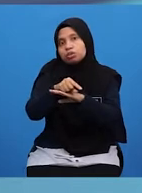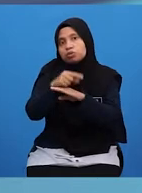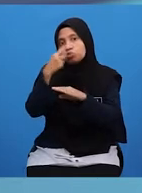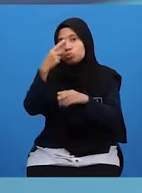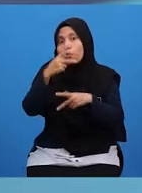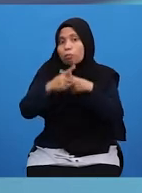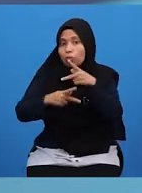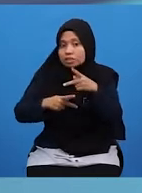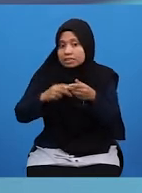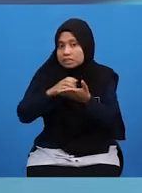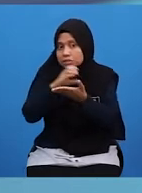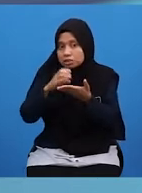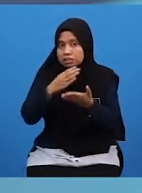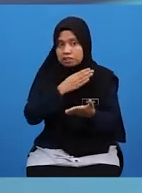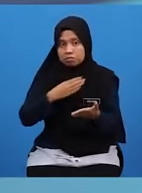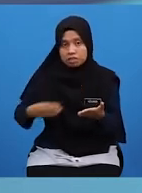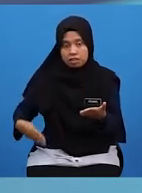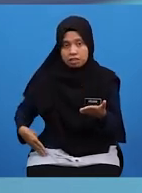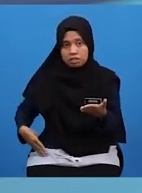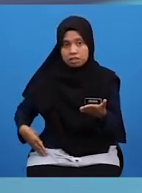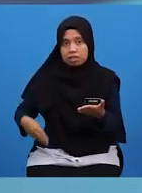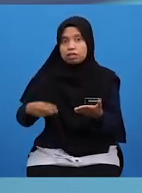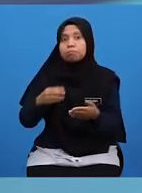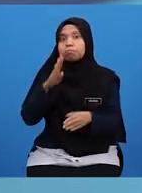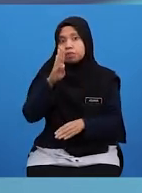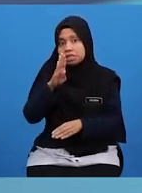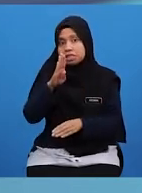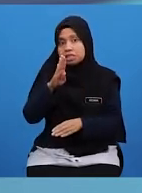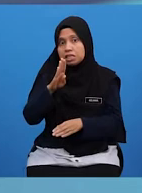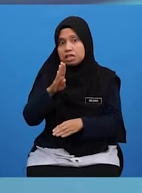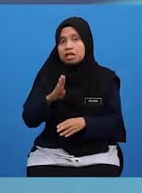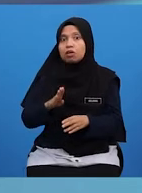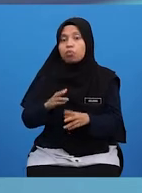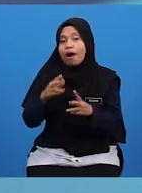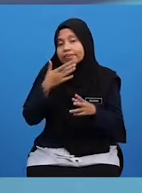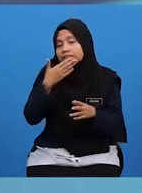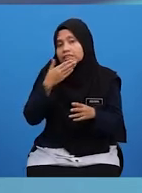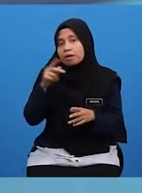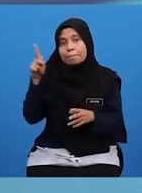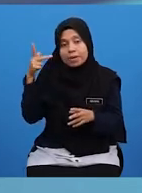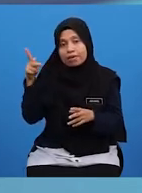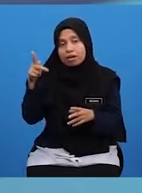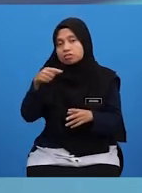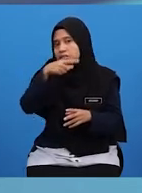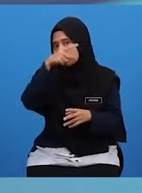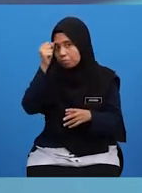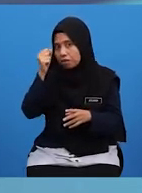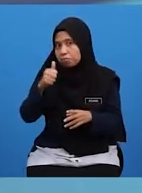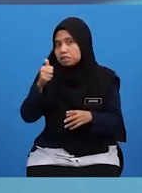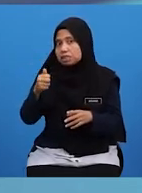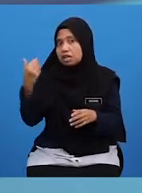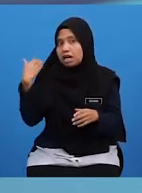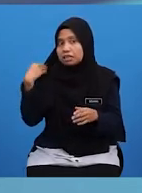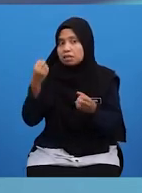proses mencanting batik. Hasil cantingan lilin B kelihatan berwarna perang. Ini kerana ia